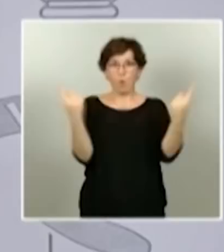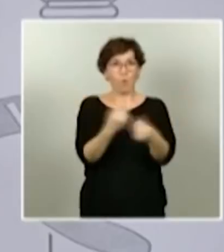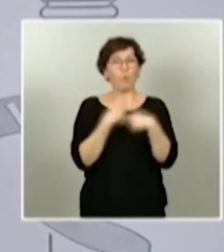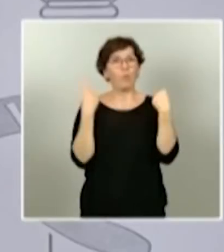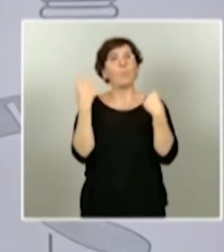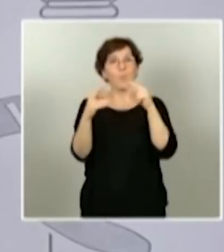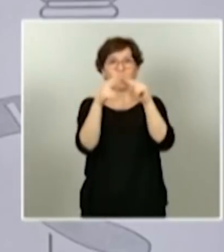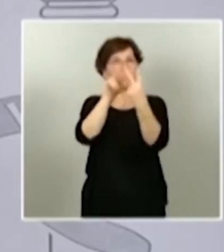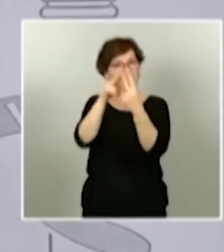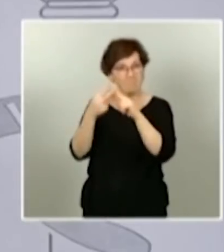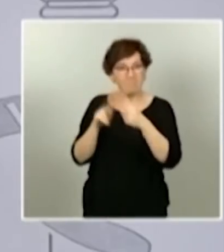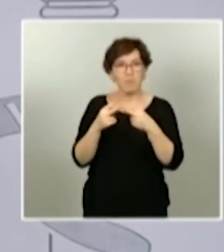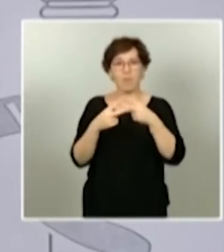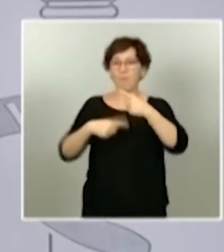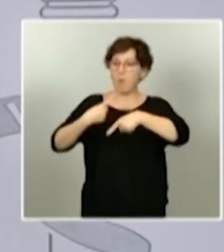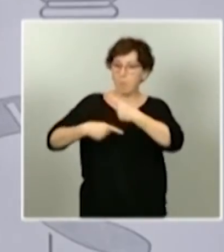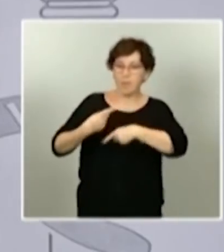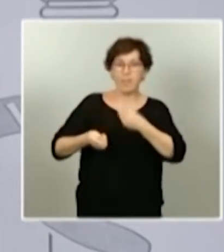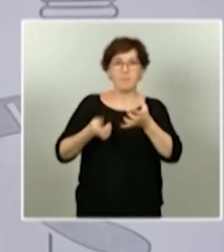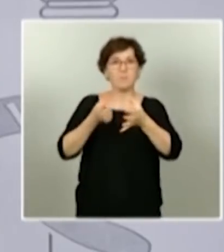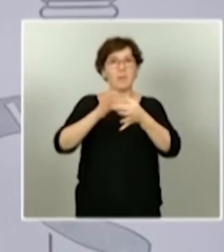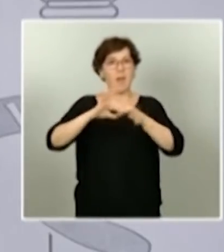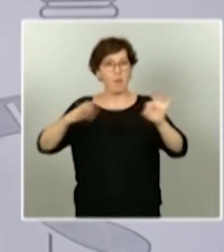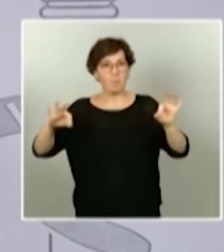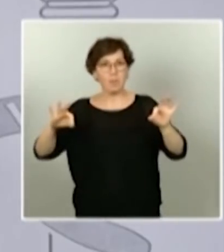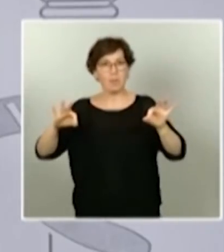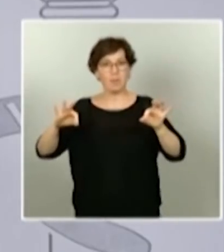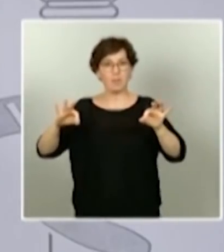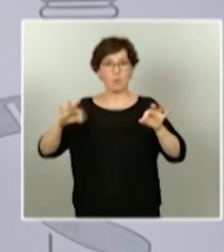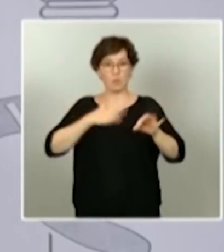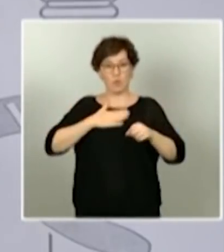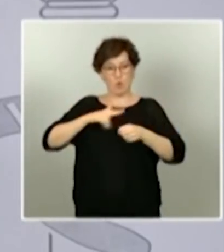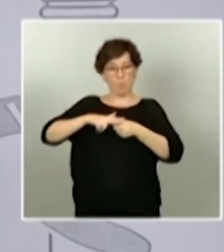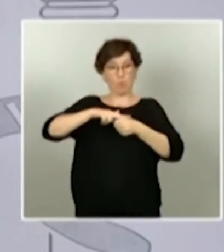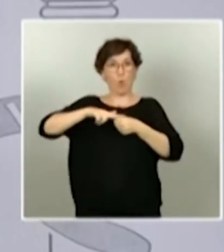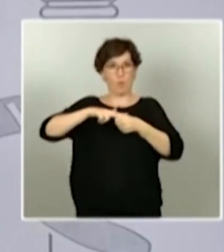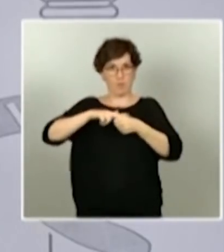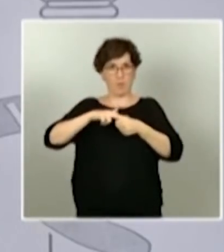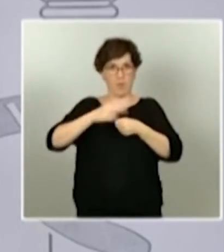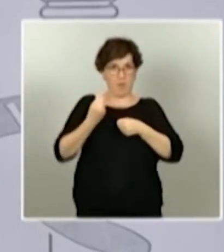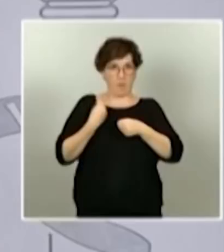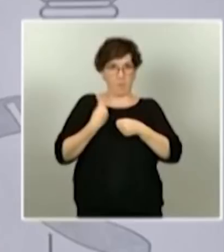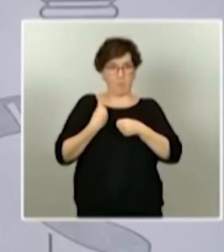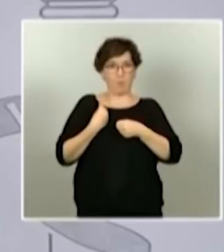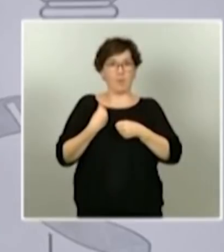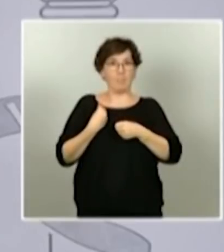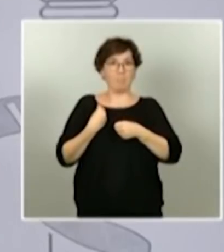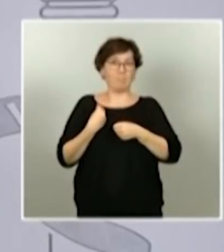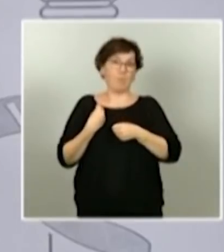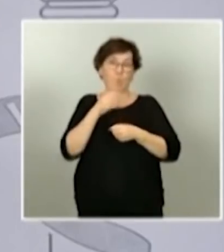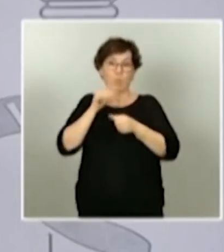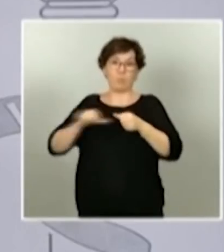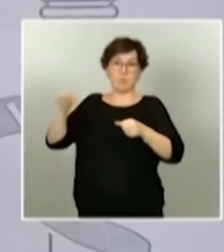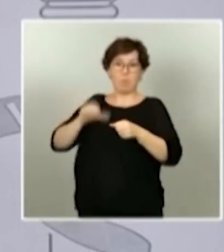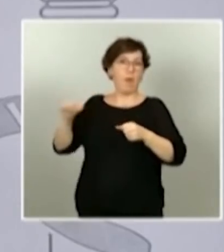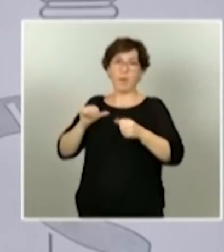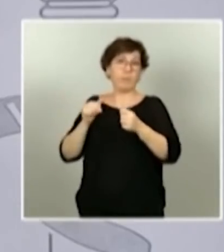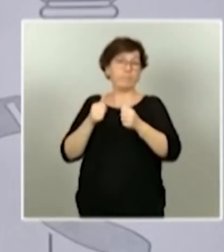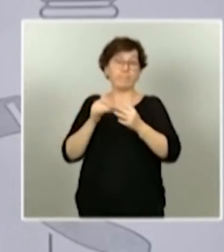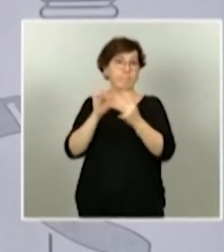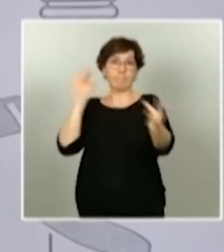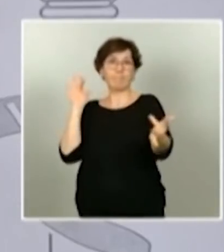技術上の国境封鎖など移動を制限する措置が続いていますがサンチェス首相は23日